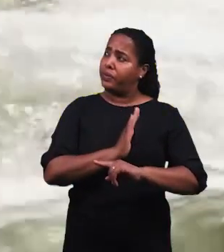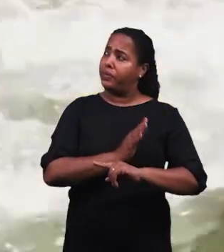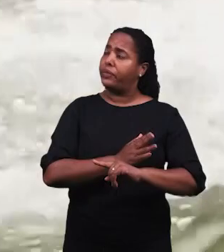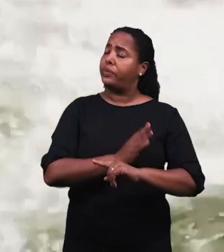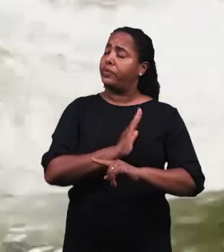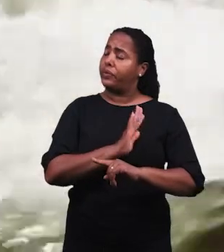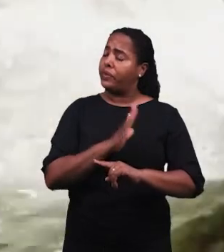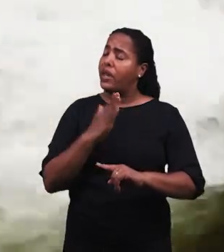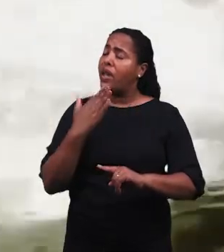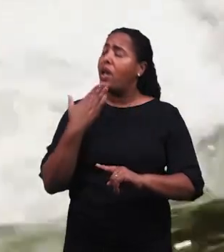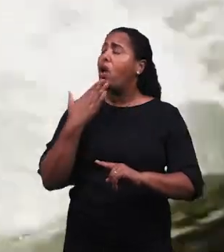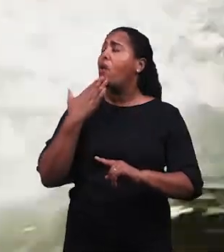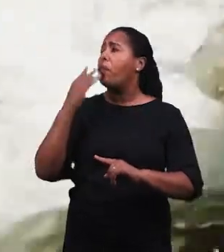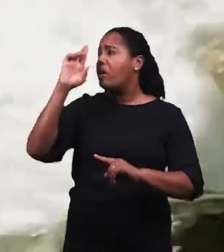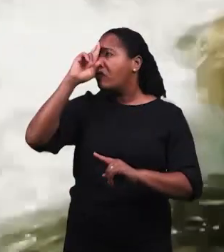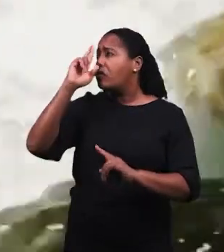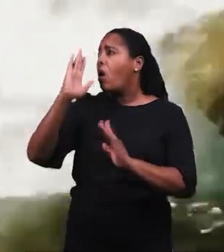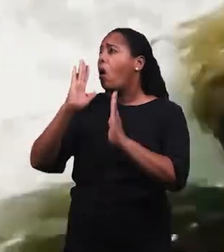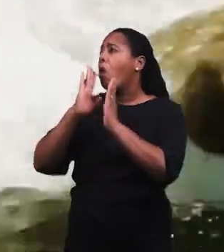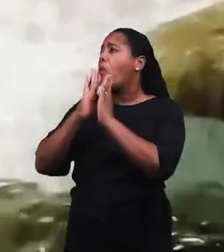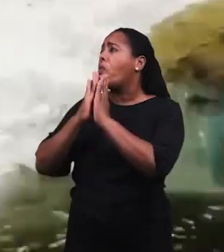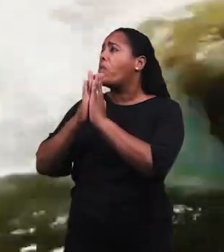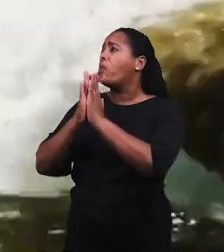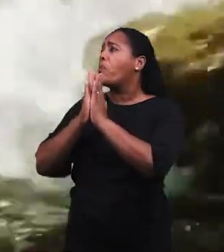и дай мне твое прощение.